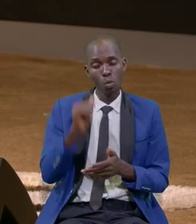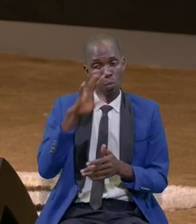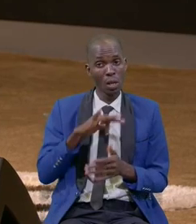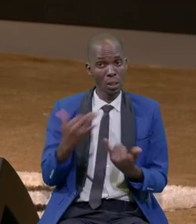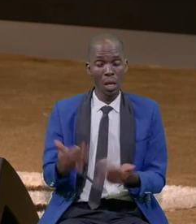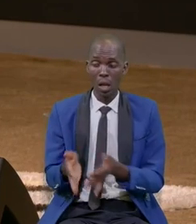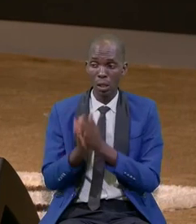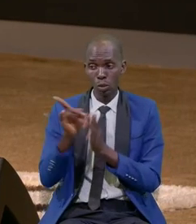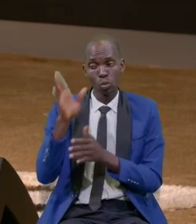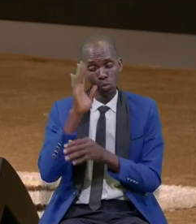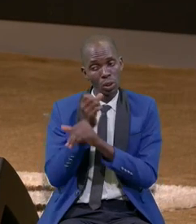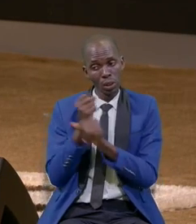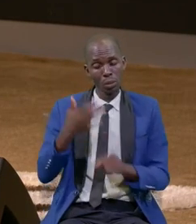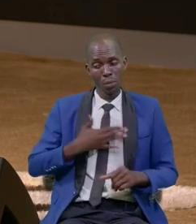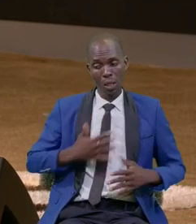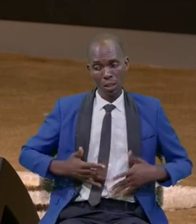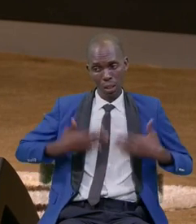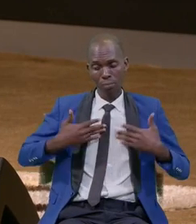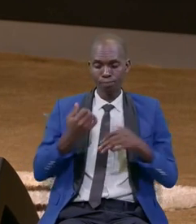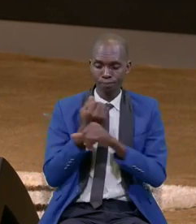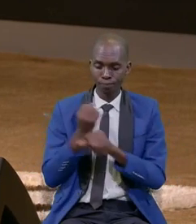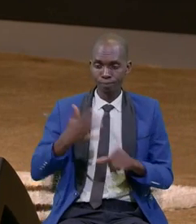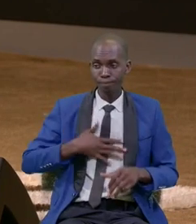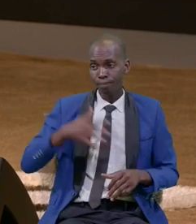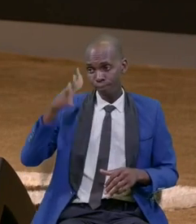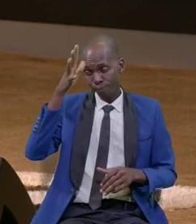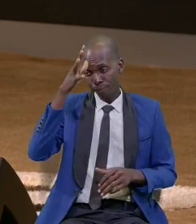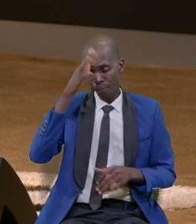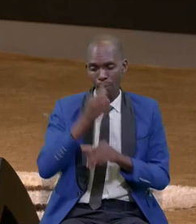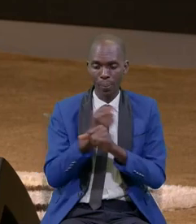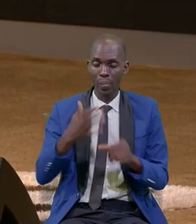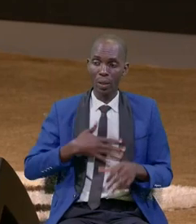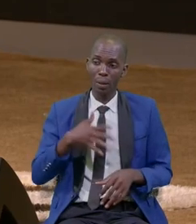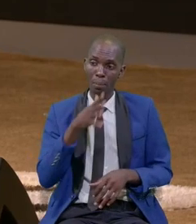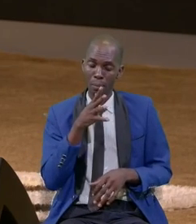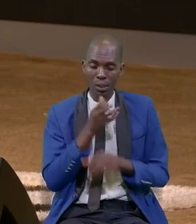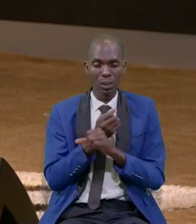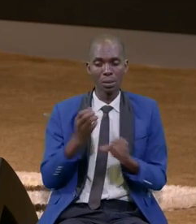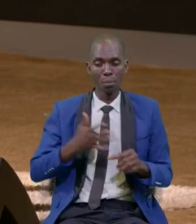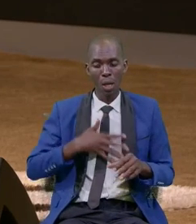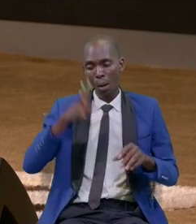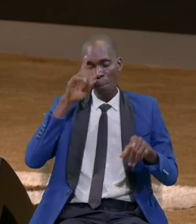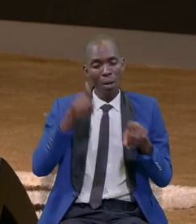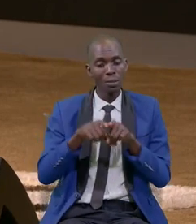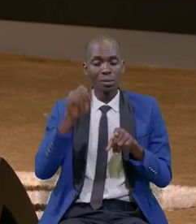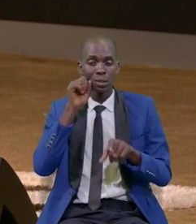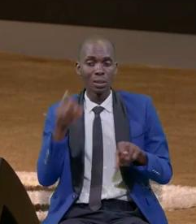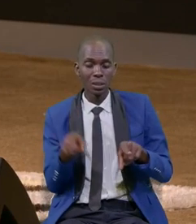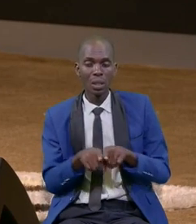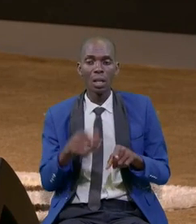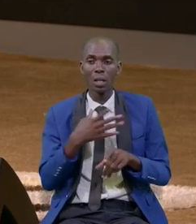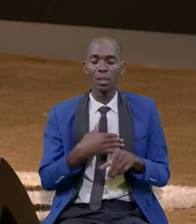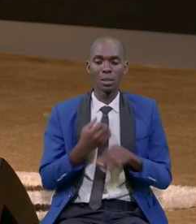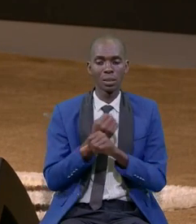donnez-moi l'assurance que vous laisserez vivre mon père, ma mère, mes frères, mes sœurs